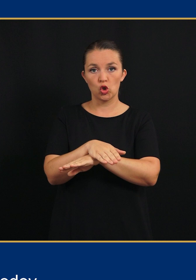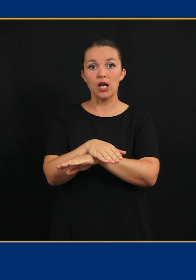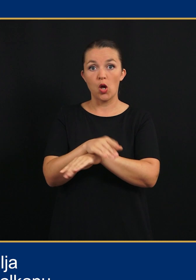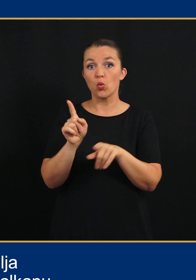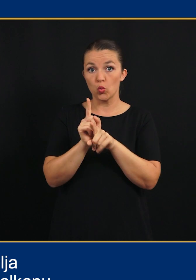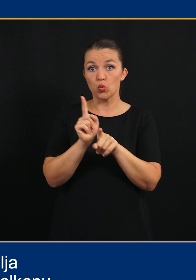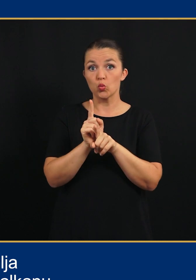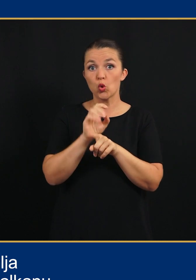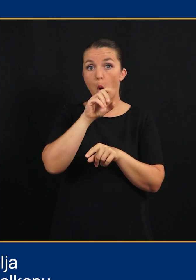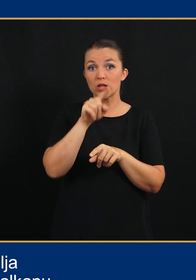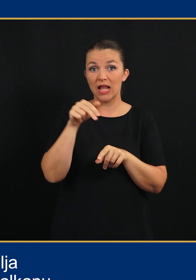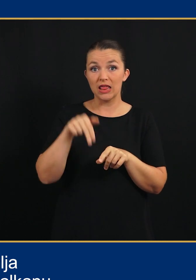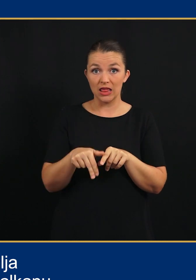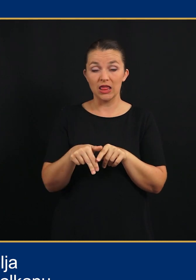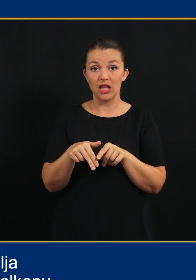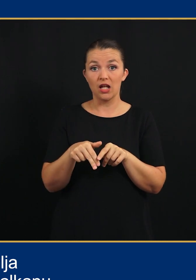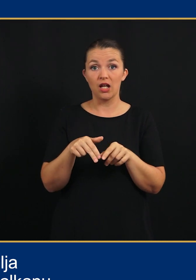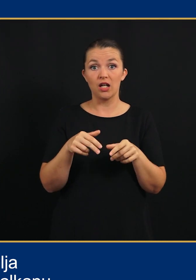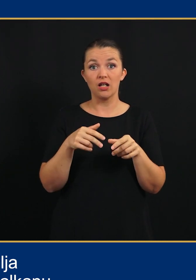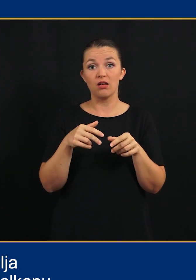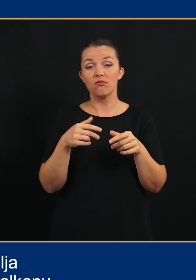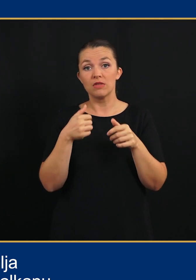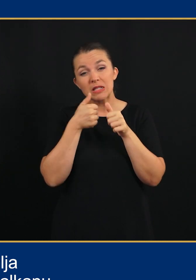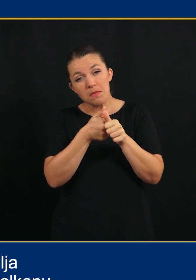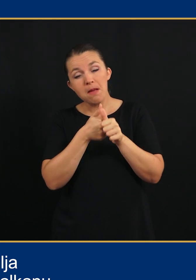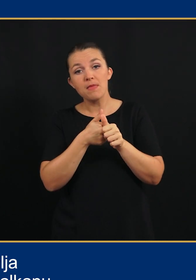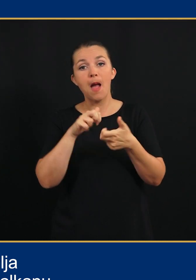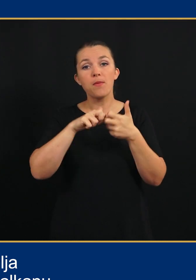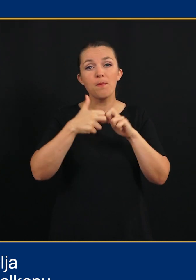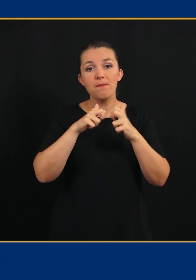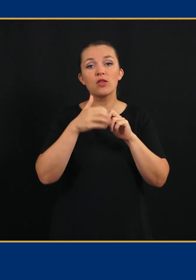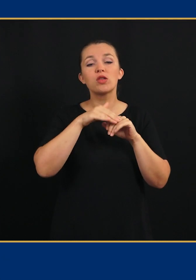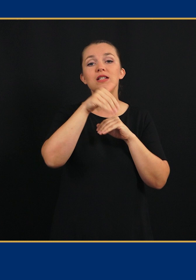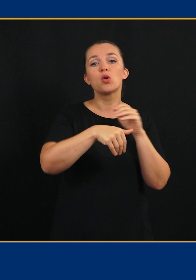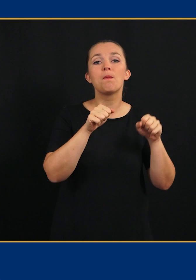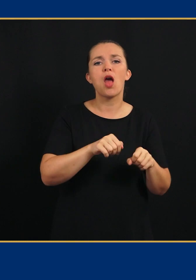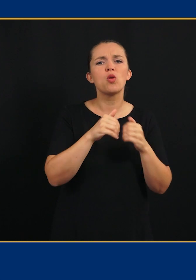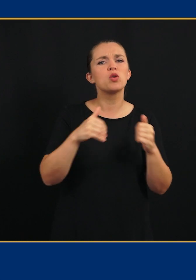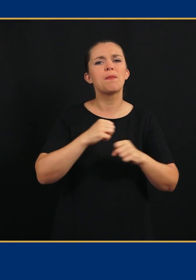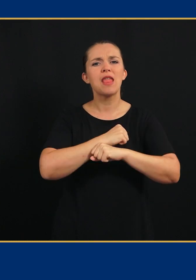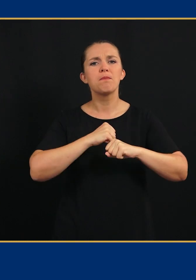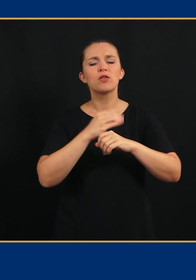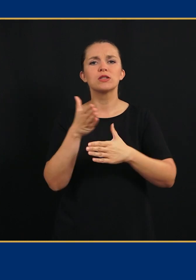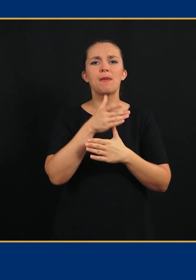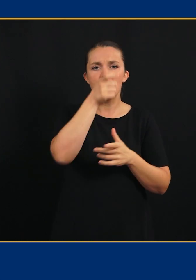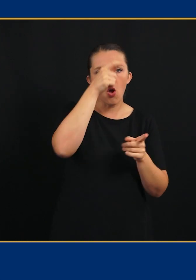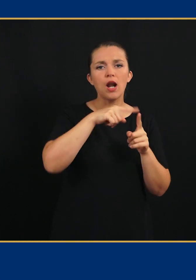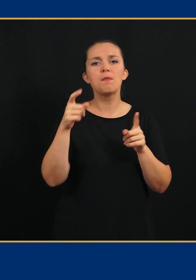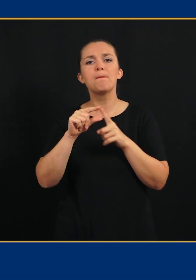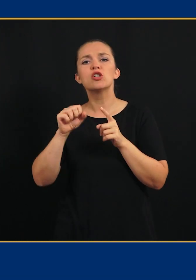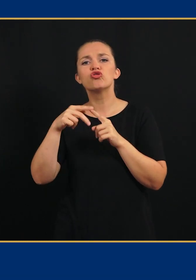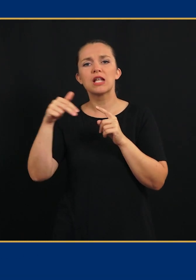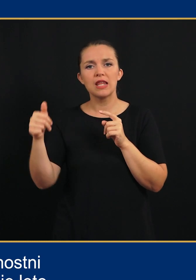Tudi OZN seveda spremlja problematiko na Zahodnem Balkanu, posebej tenzije med Beogradom in